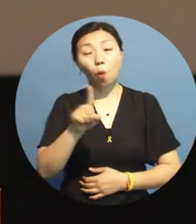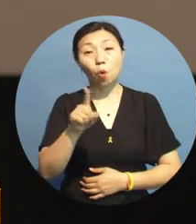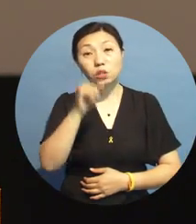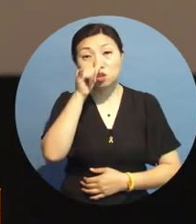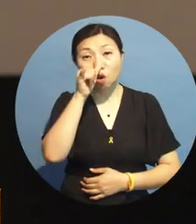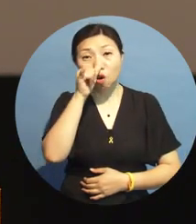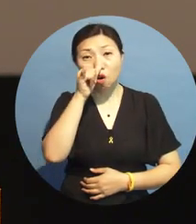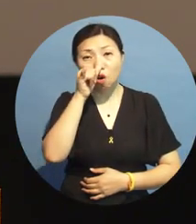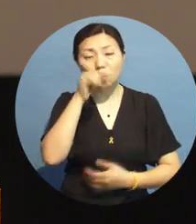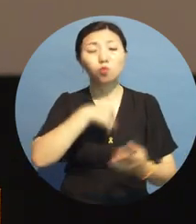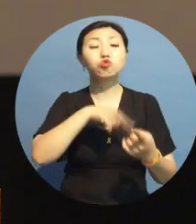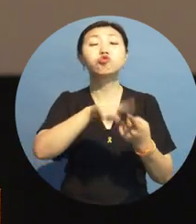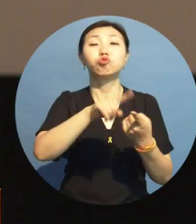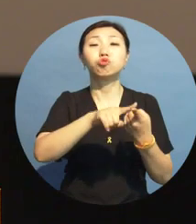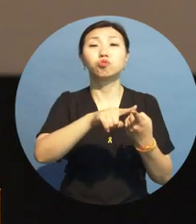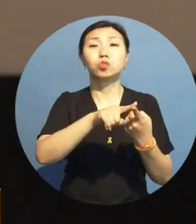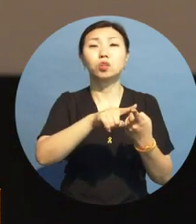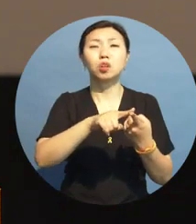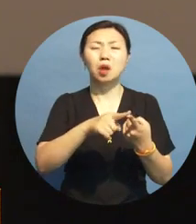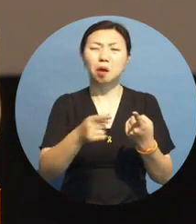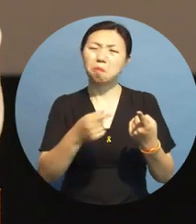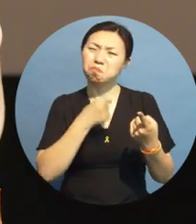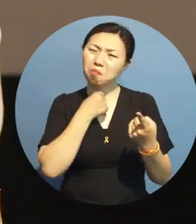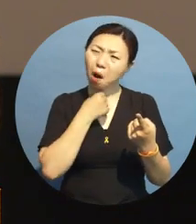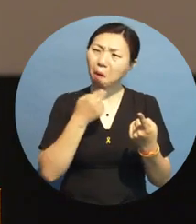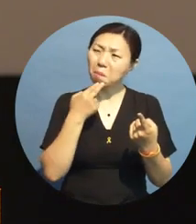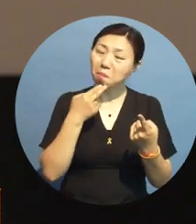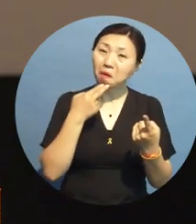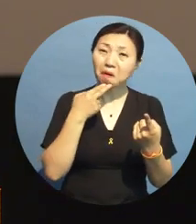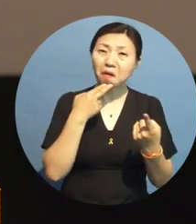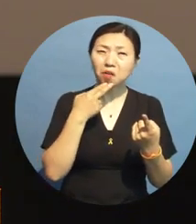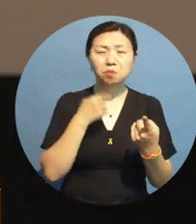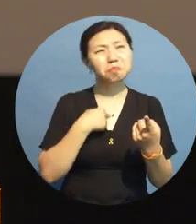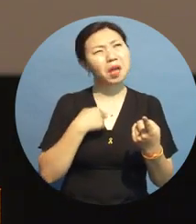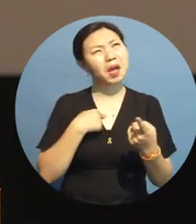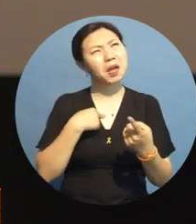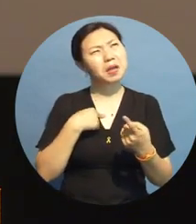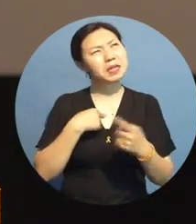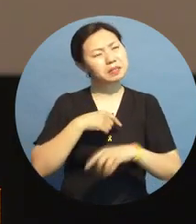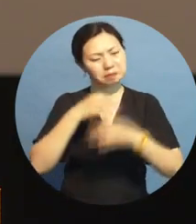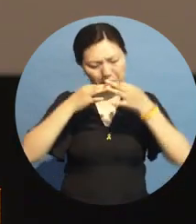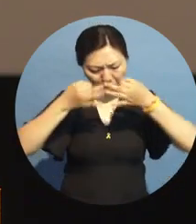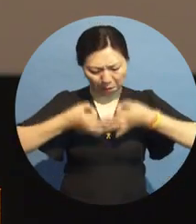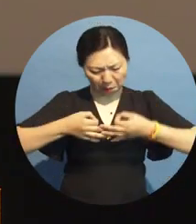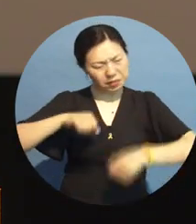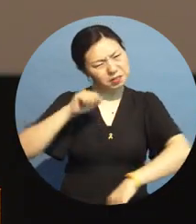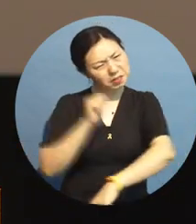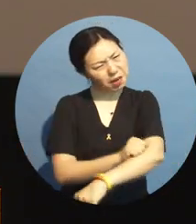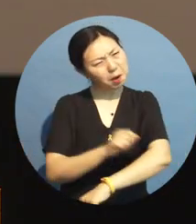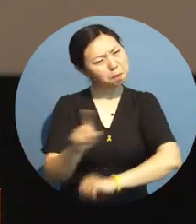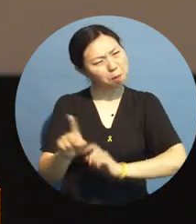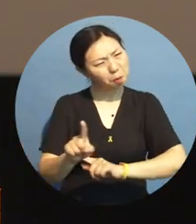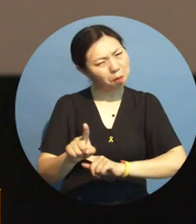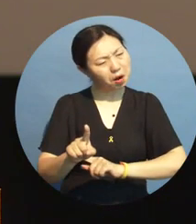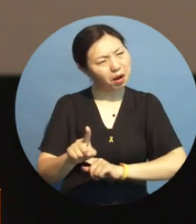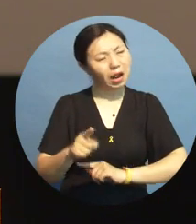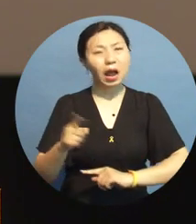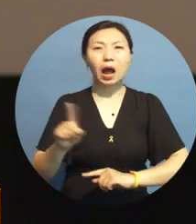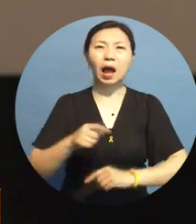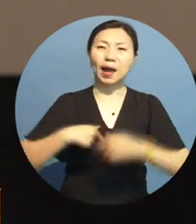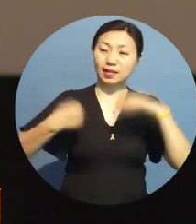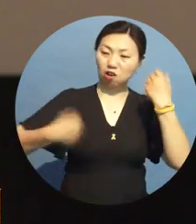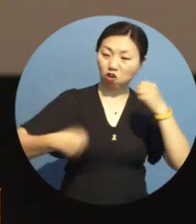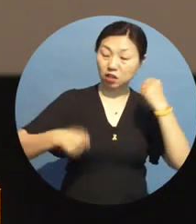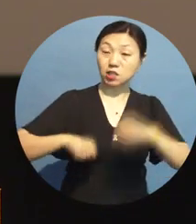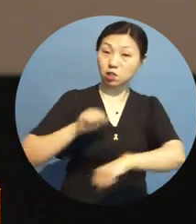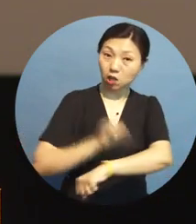뭐 꼭 하고 싶은 게 없다. 네. 그러면 내가 뭐 잘하노? 이왕제 하는 거, 내 잘하는 거